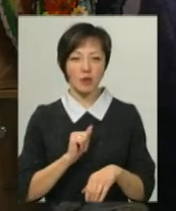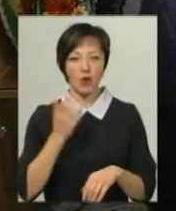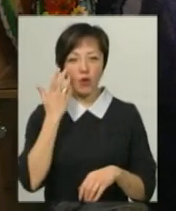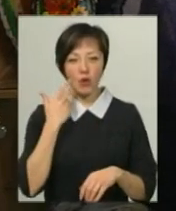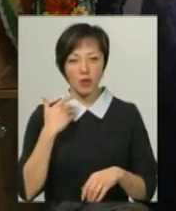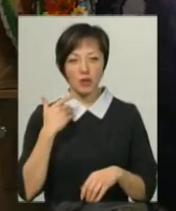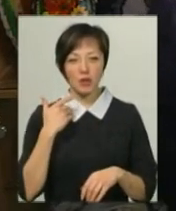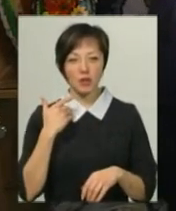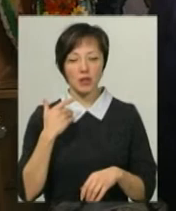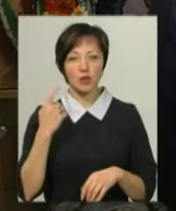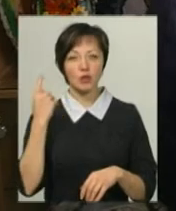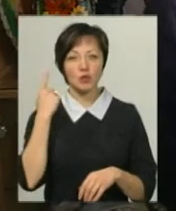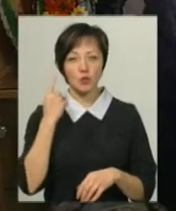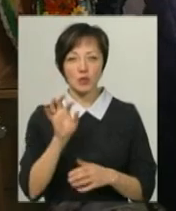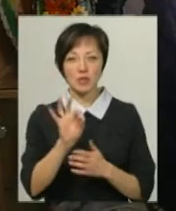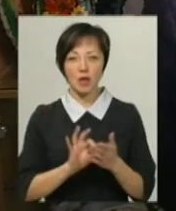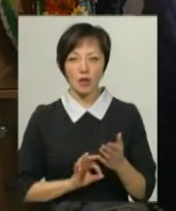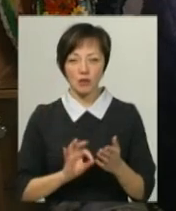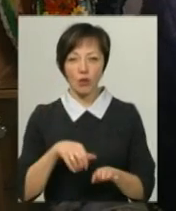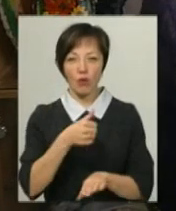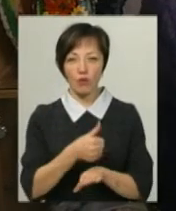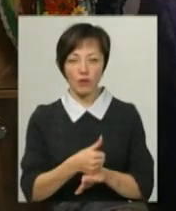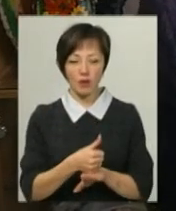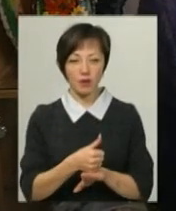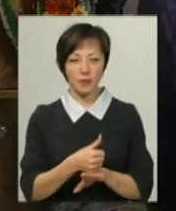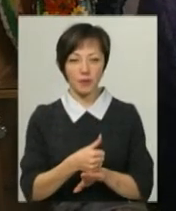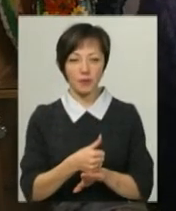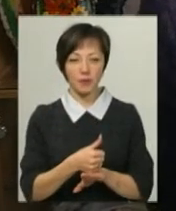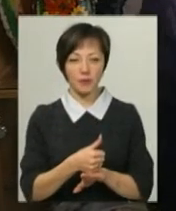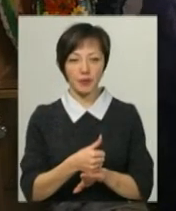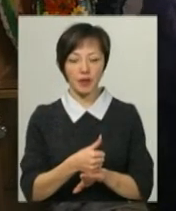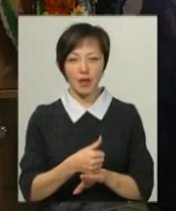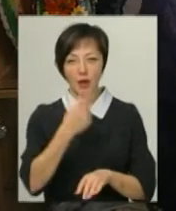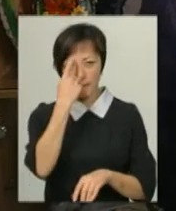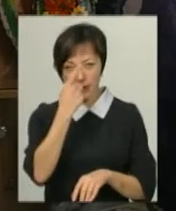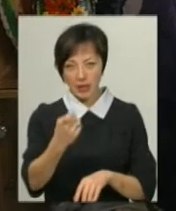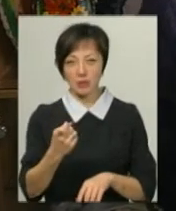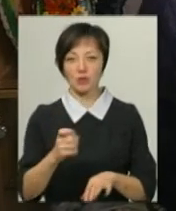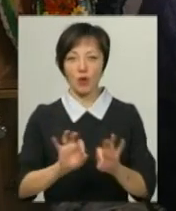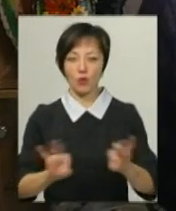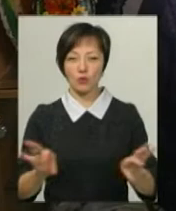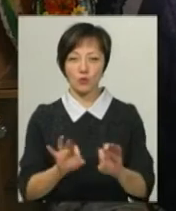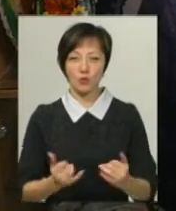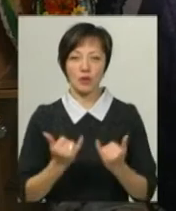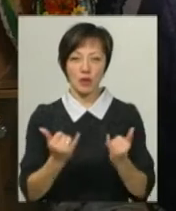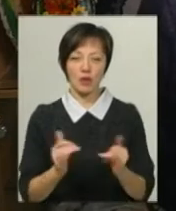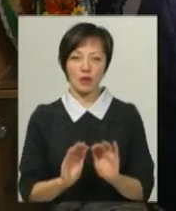клавничуємо з першого джерел головні меседжі, які вони озвучують для